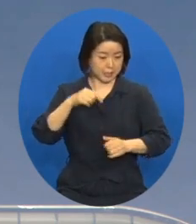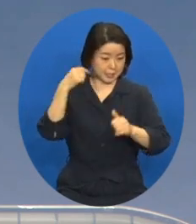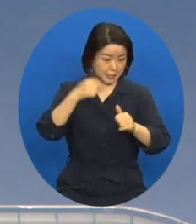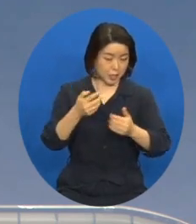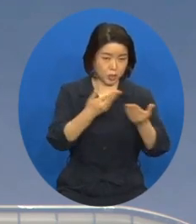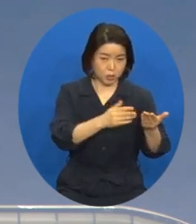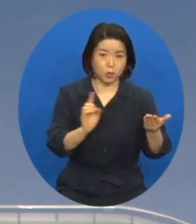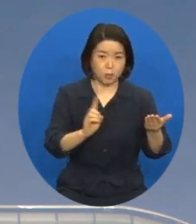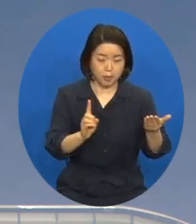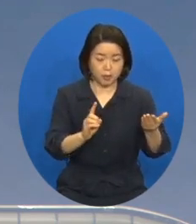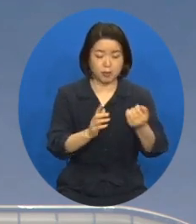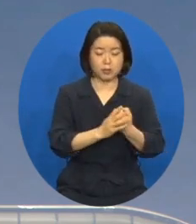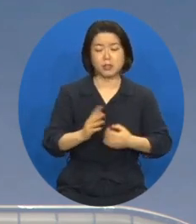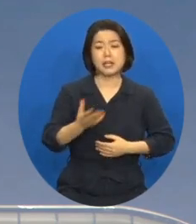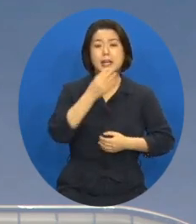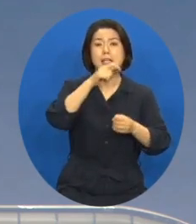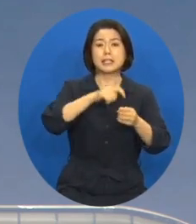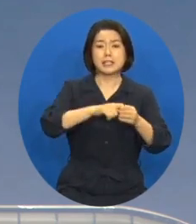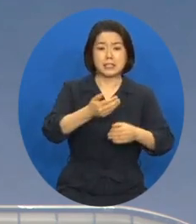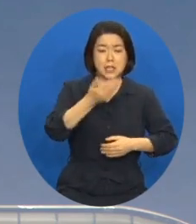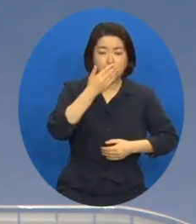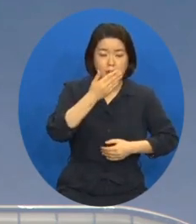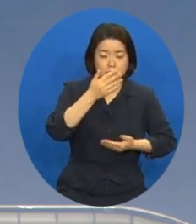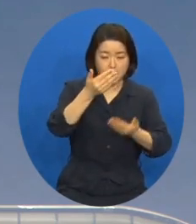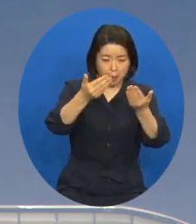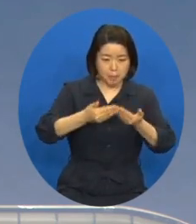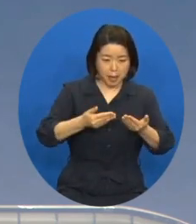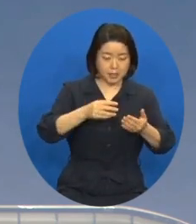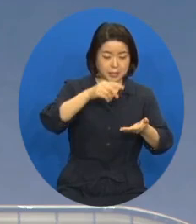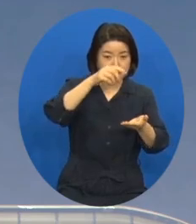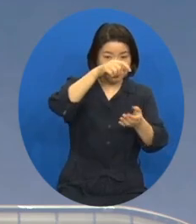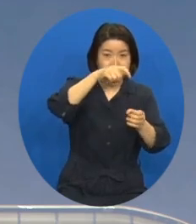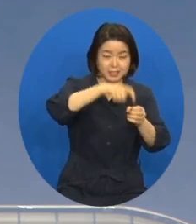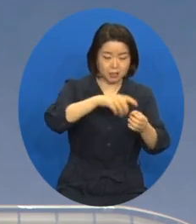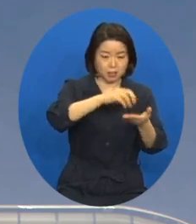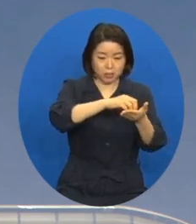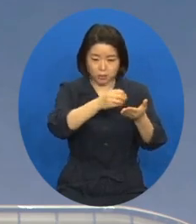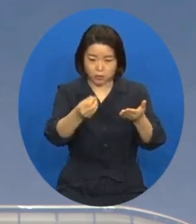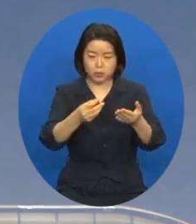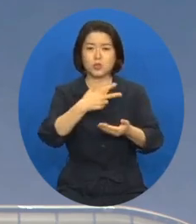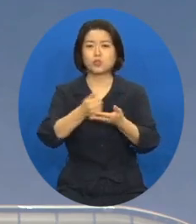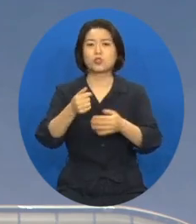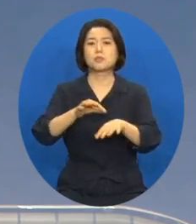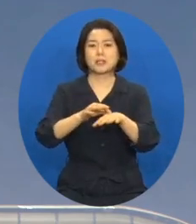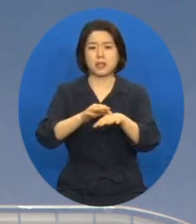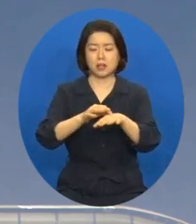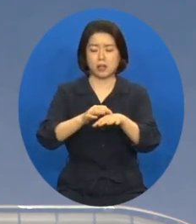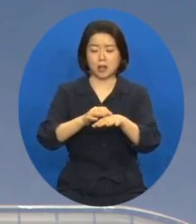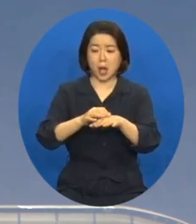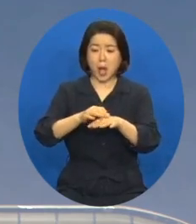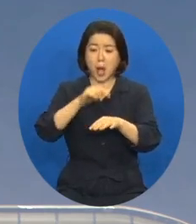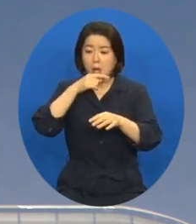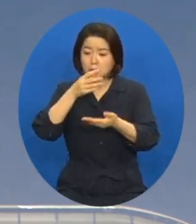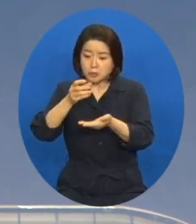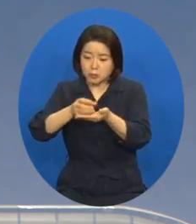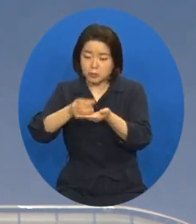주셨냐면 성찬 때 받는 떡은 주님의 살이고 성찬 때 받는 포도주는 주님의